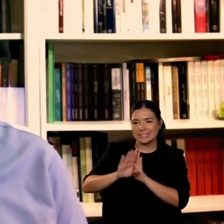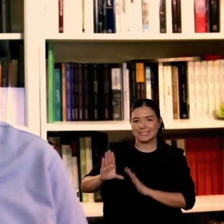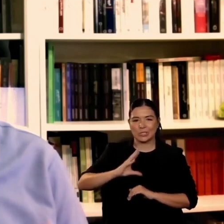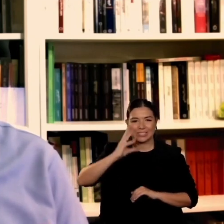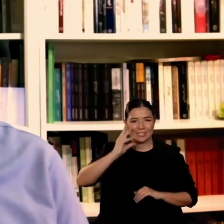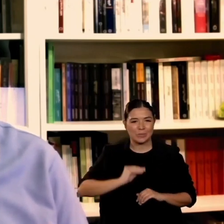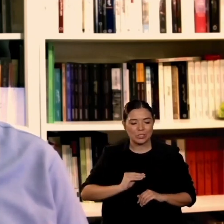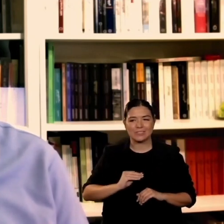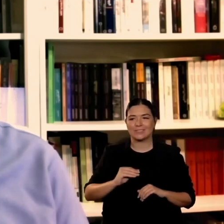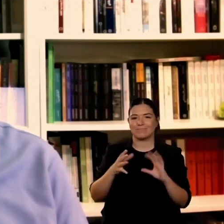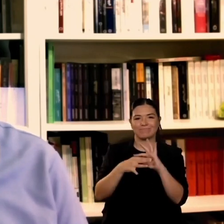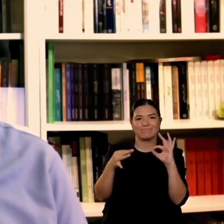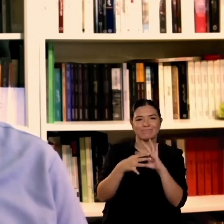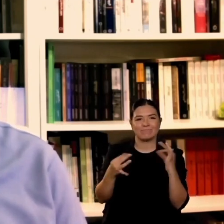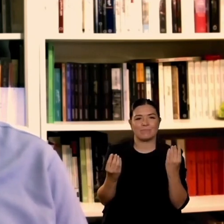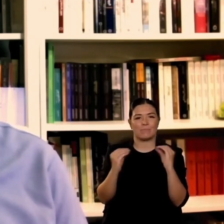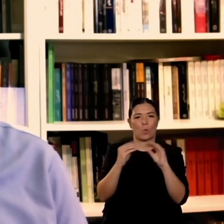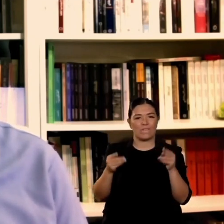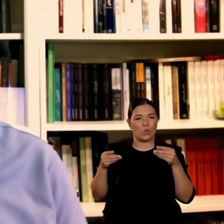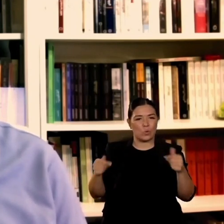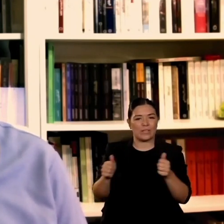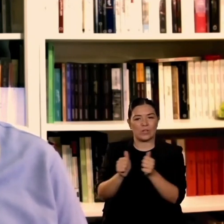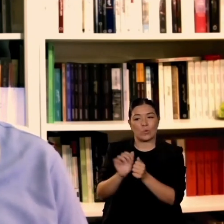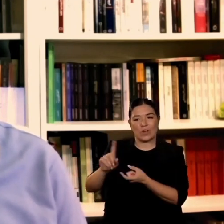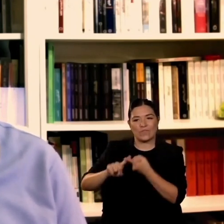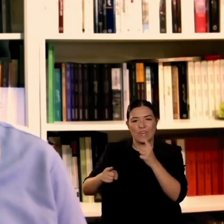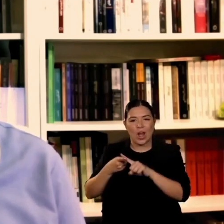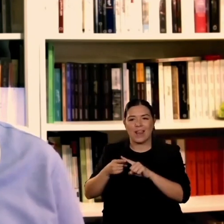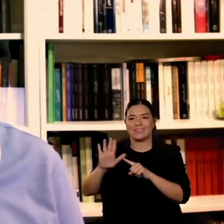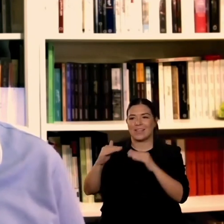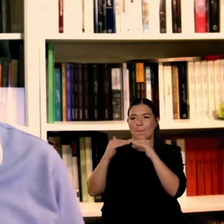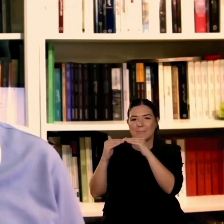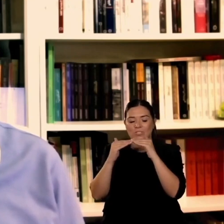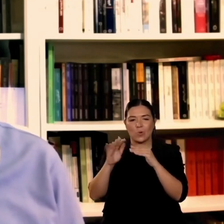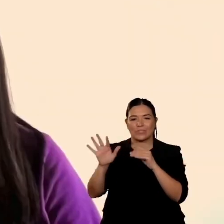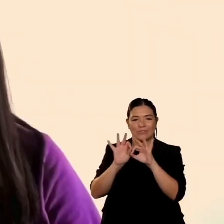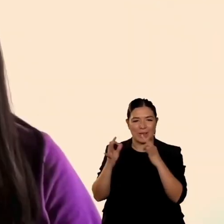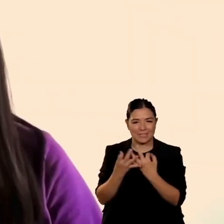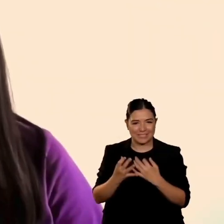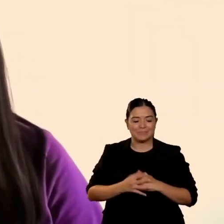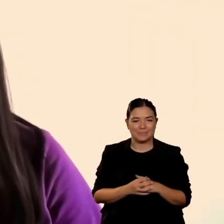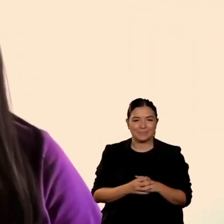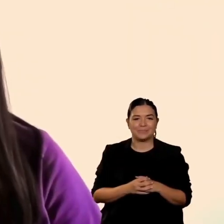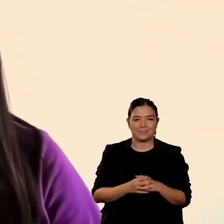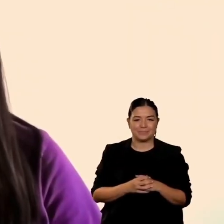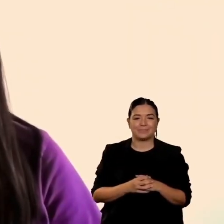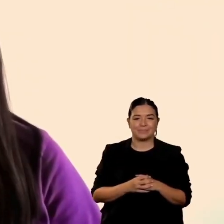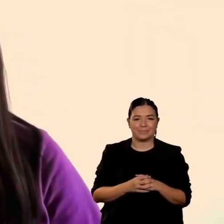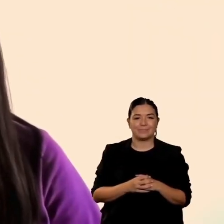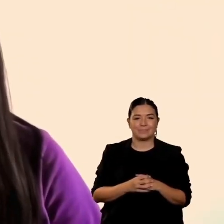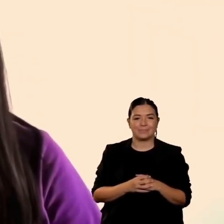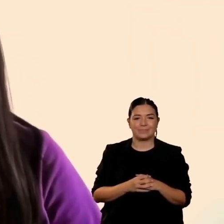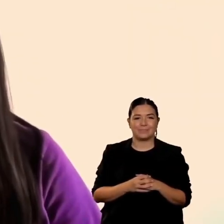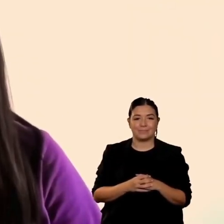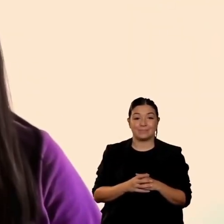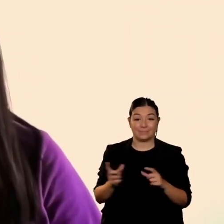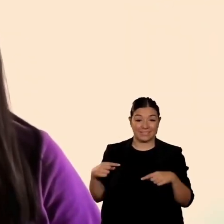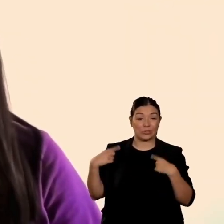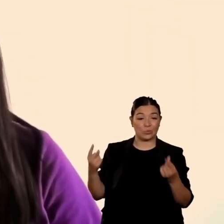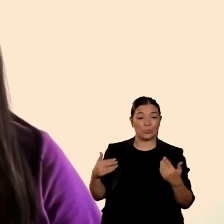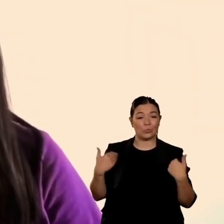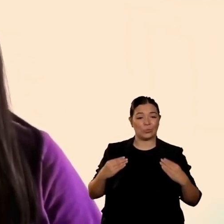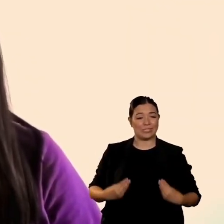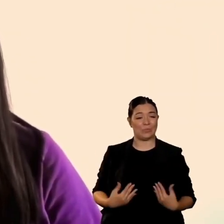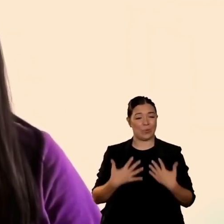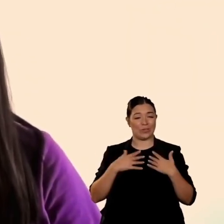ascoltare tutte queste storie dei traduttori vorrei veramente ringraziarli tutti in tutto il mondo per il